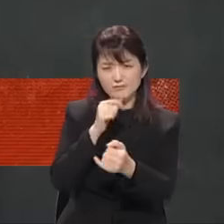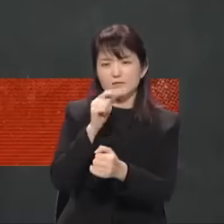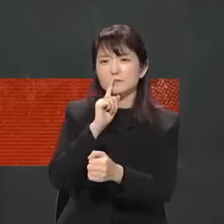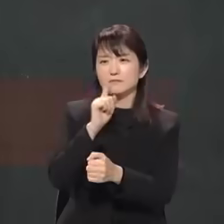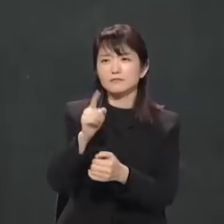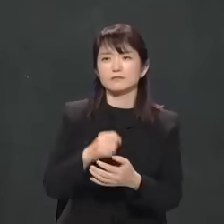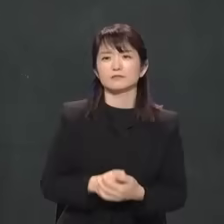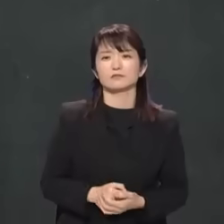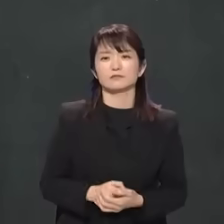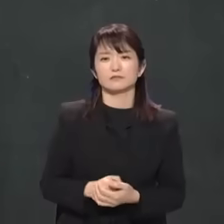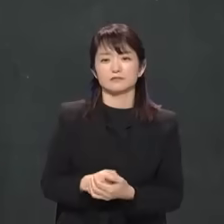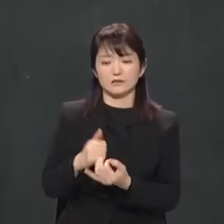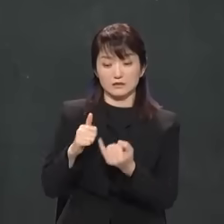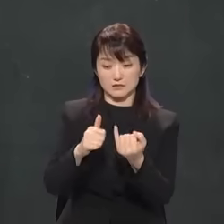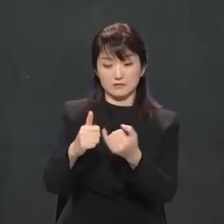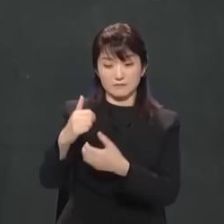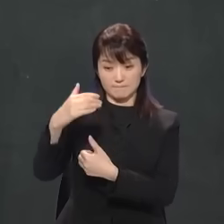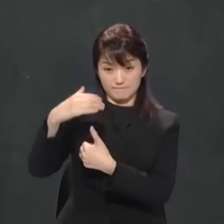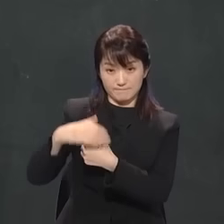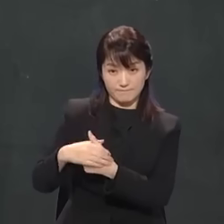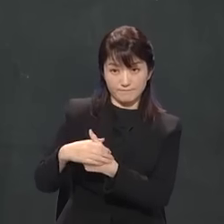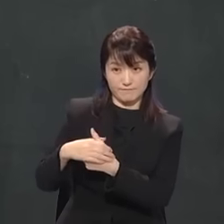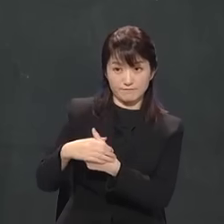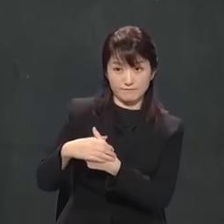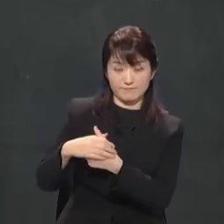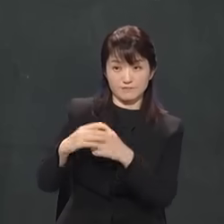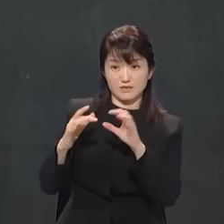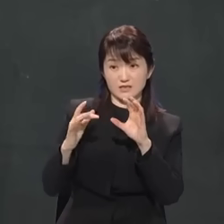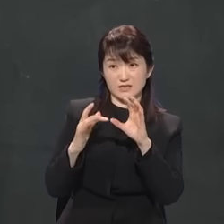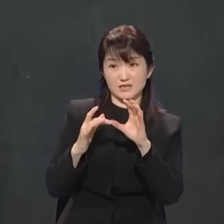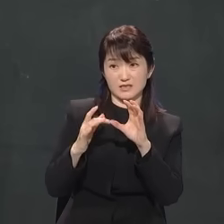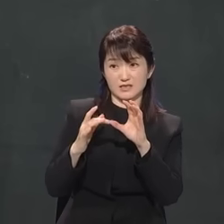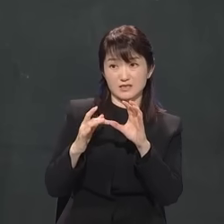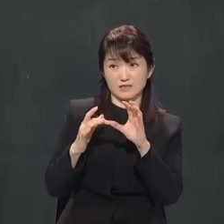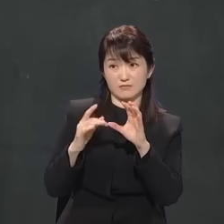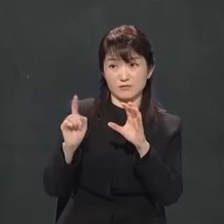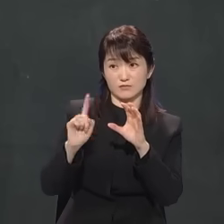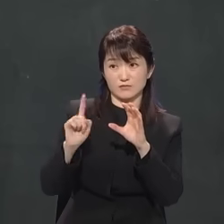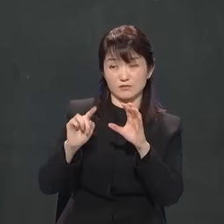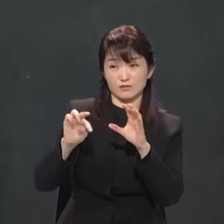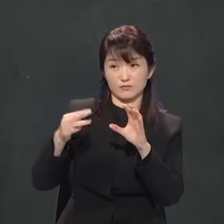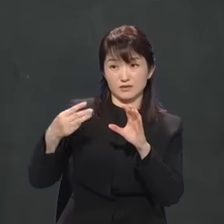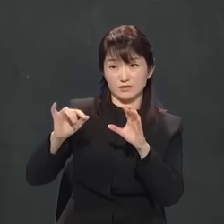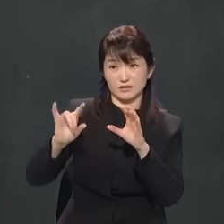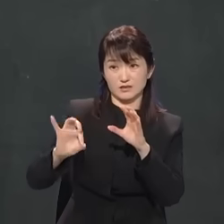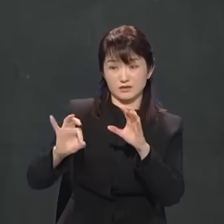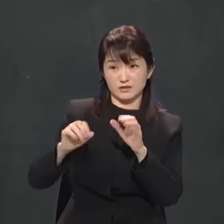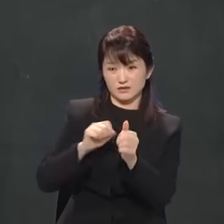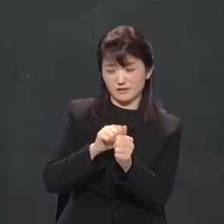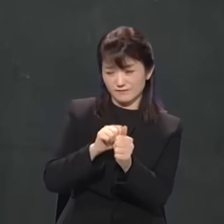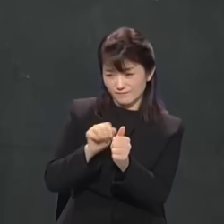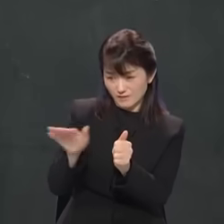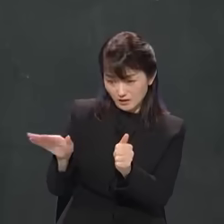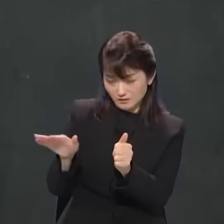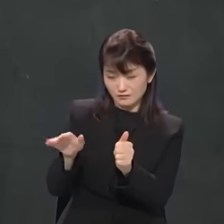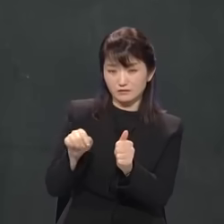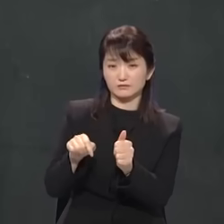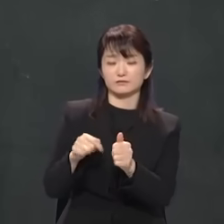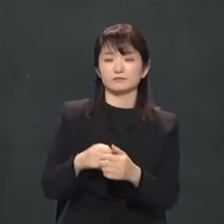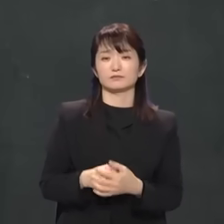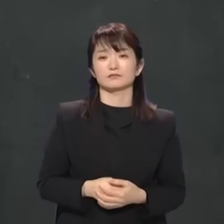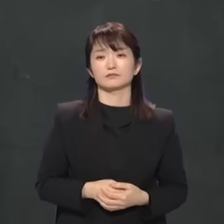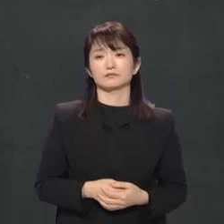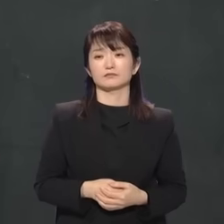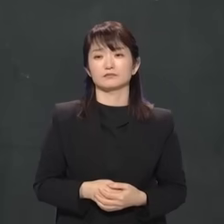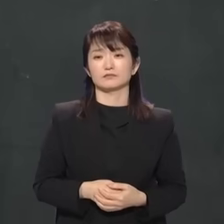스토킹이란 프레임을 쓰셔서 사이버 블링 시키다 그니까 본인을 이런 바이 가상 공간에서 왕따를 시키고 있다라고 주장하면서 그런